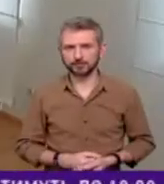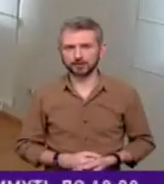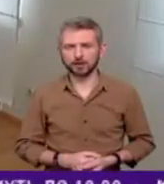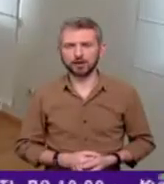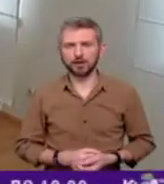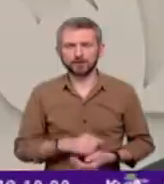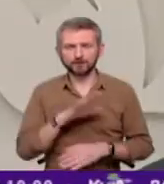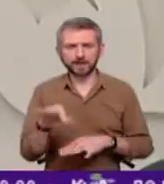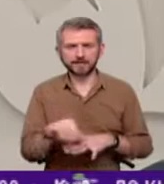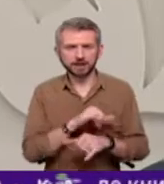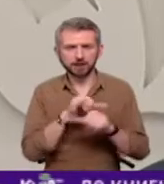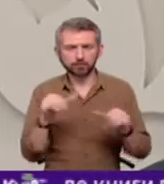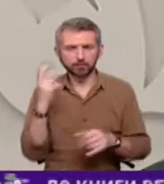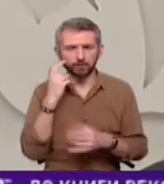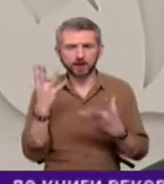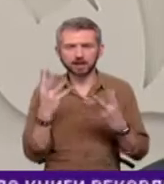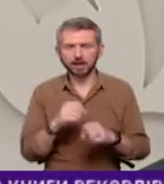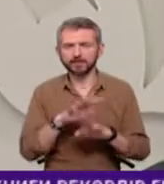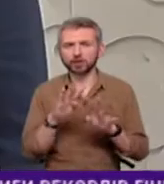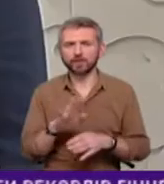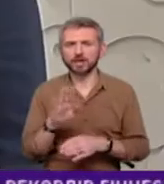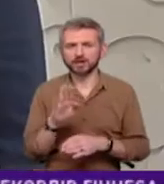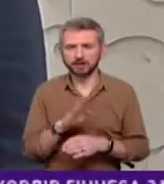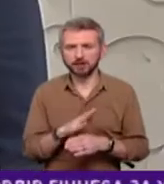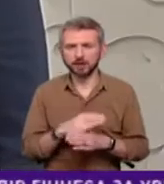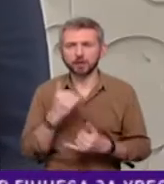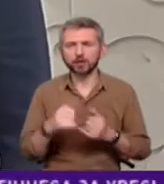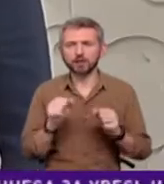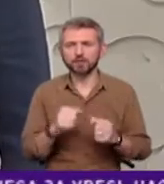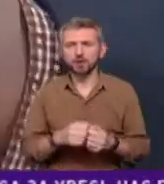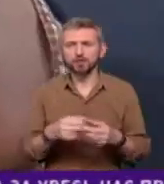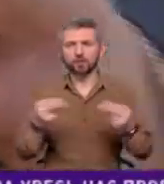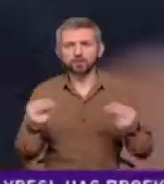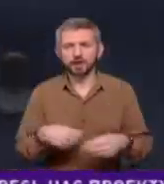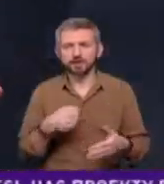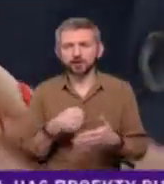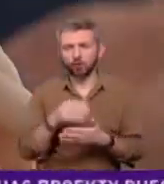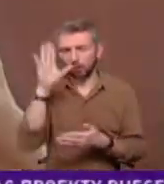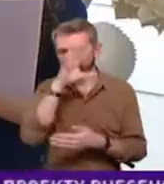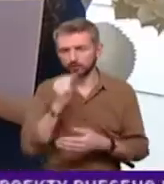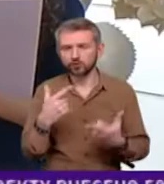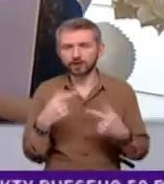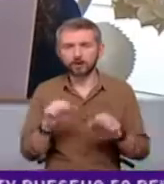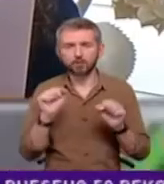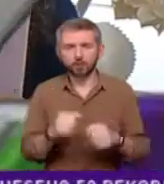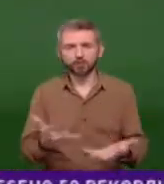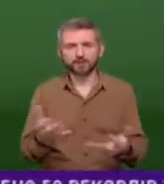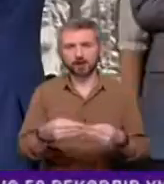Весільний бум у Києві. На День Святого Валентина закохані можуть побратися до опівночі. Де можна взяти шлюб за добу?